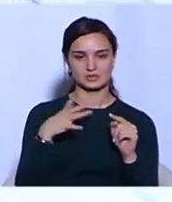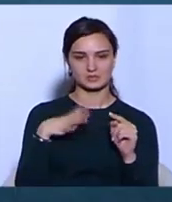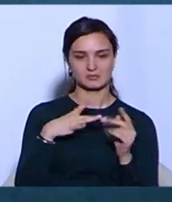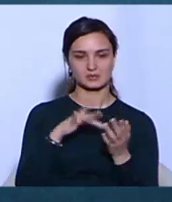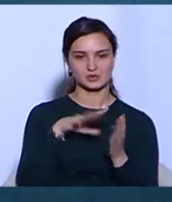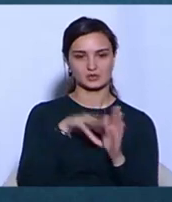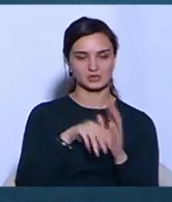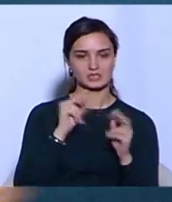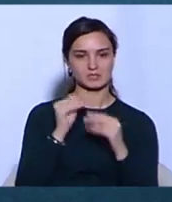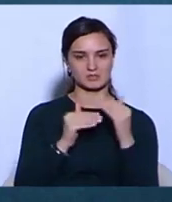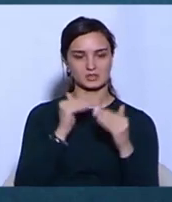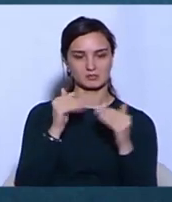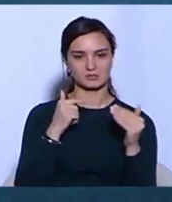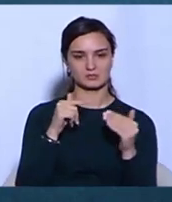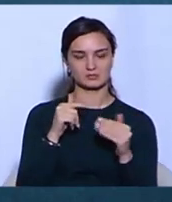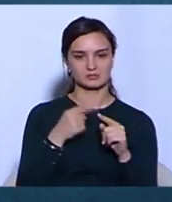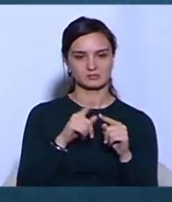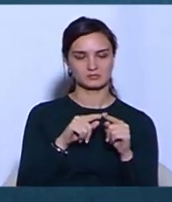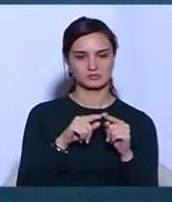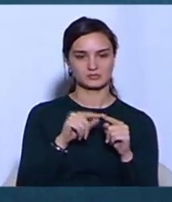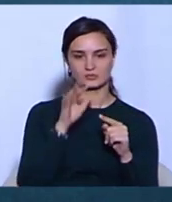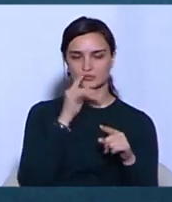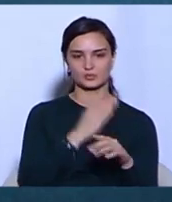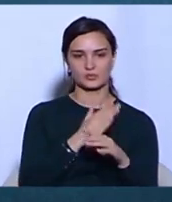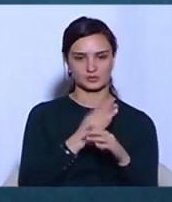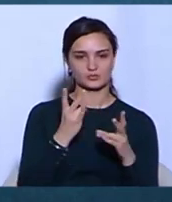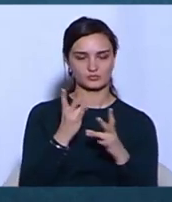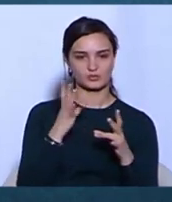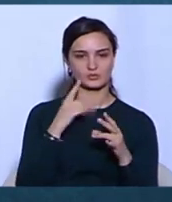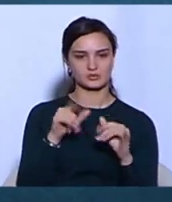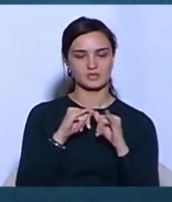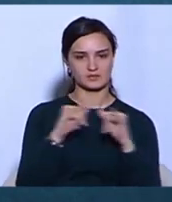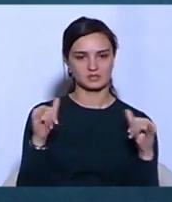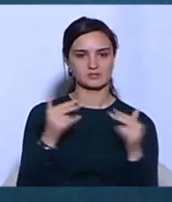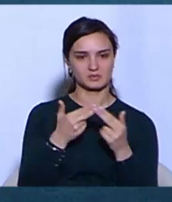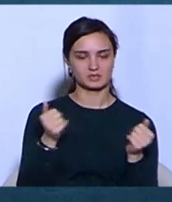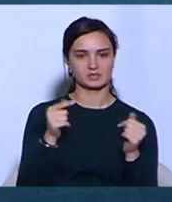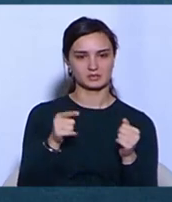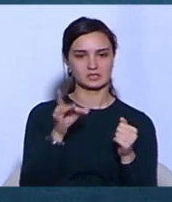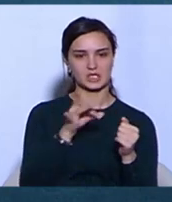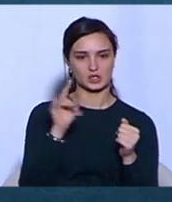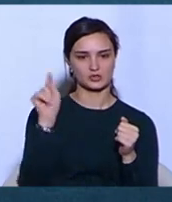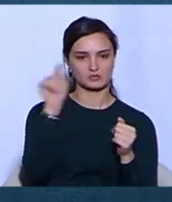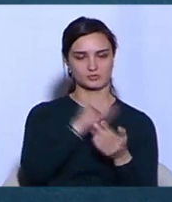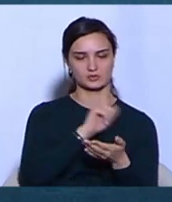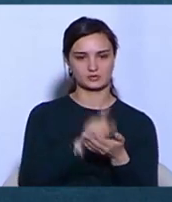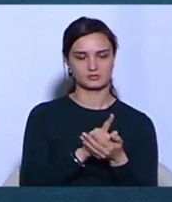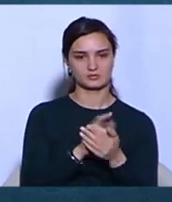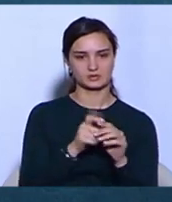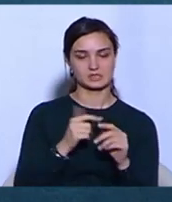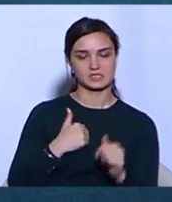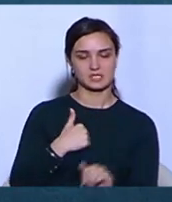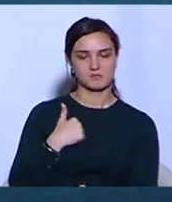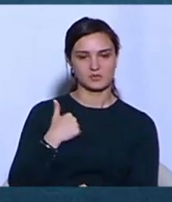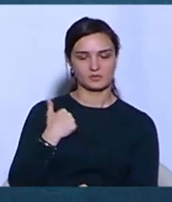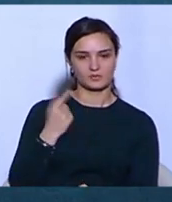თბილისში წარმატებულა და მე და როგორც აღნიშნა დრო არის რომ მოხდეს მისი გავრცელება და გადატანა რეგიონებში, ნამდვილად ძალიან საამაყო